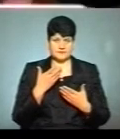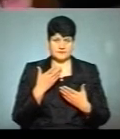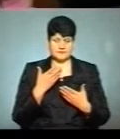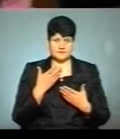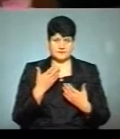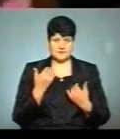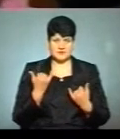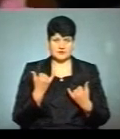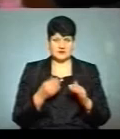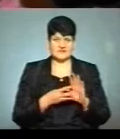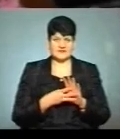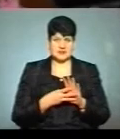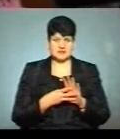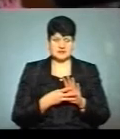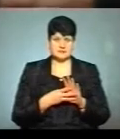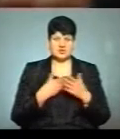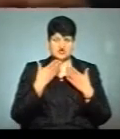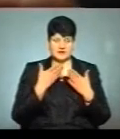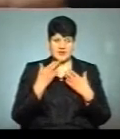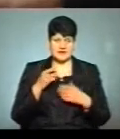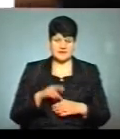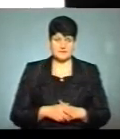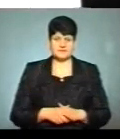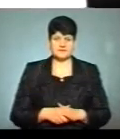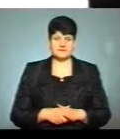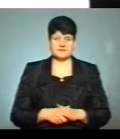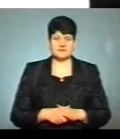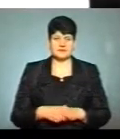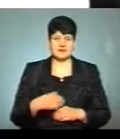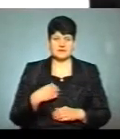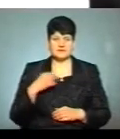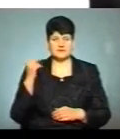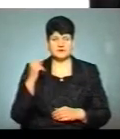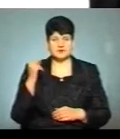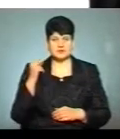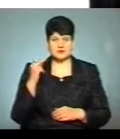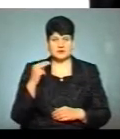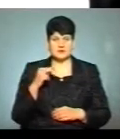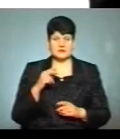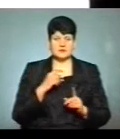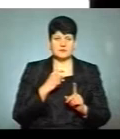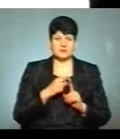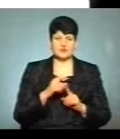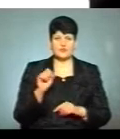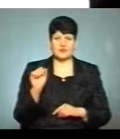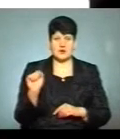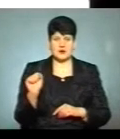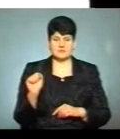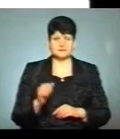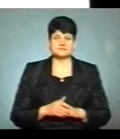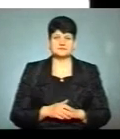сьогодні 8 з читання. Я вчила букву А.